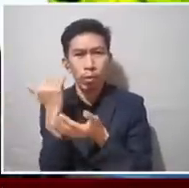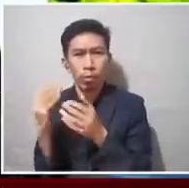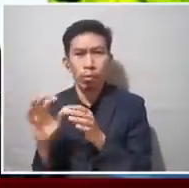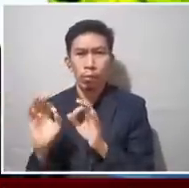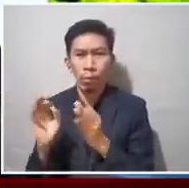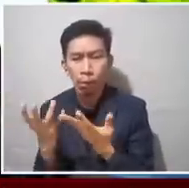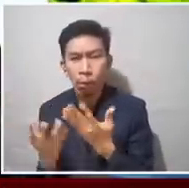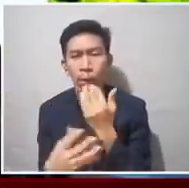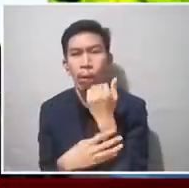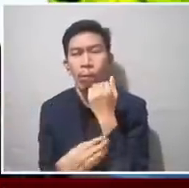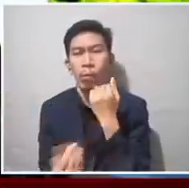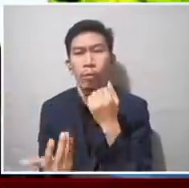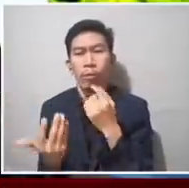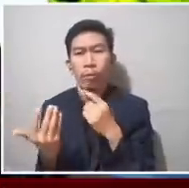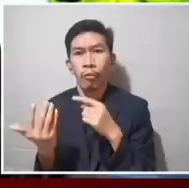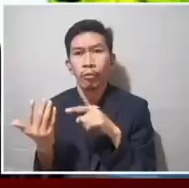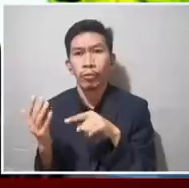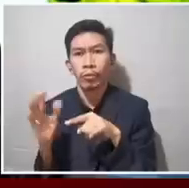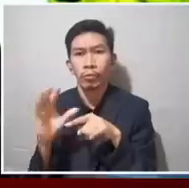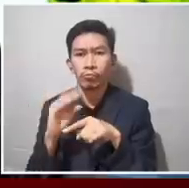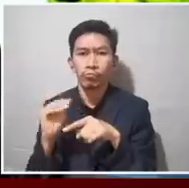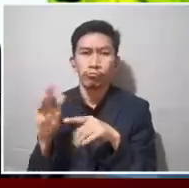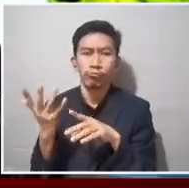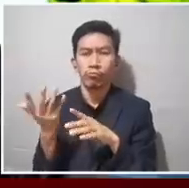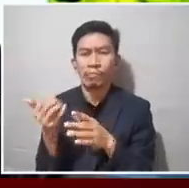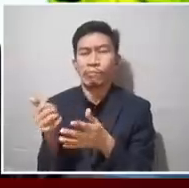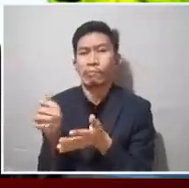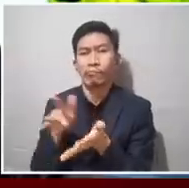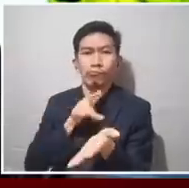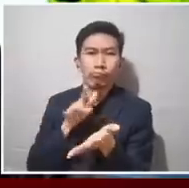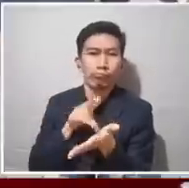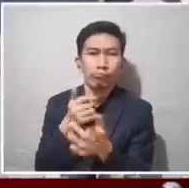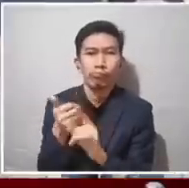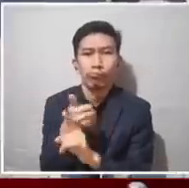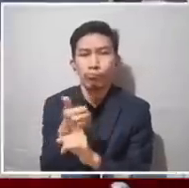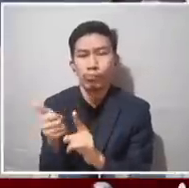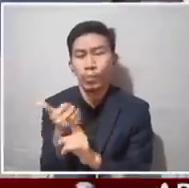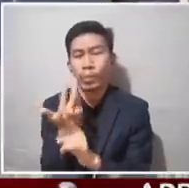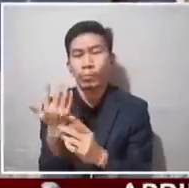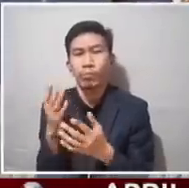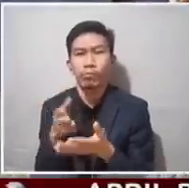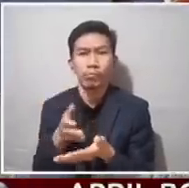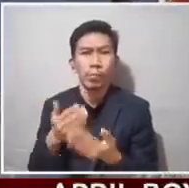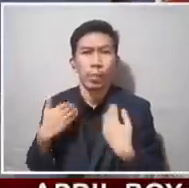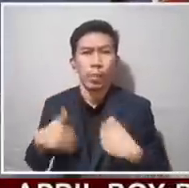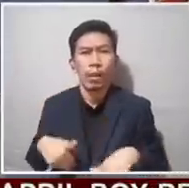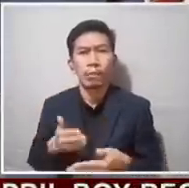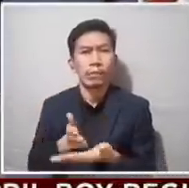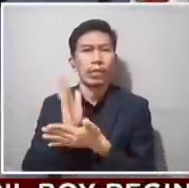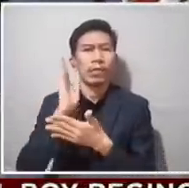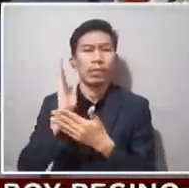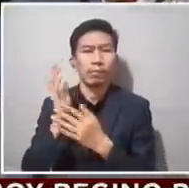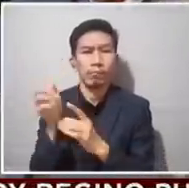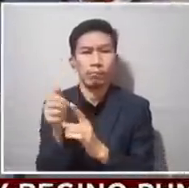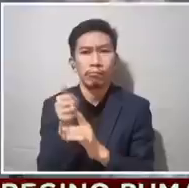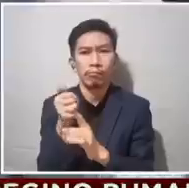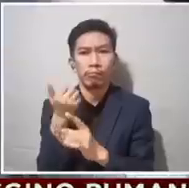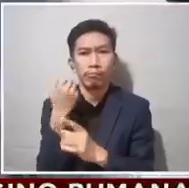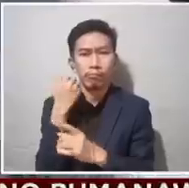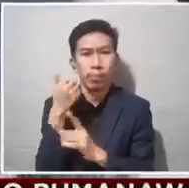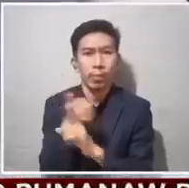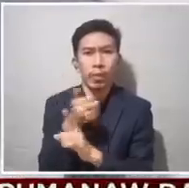mga exploitation and human rights violations. Totoo siguro yan mga nakaraang panahon, ano? But not